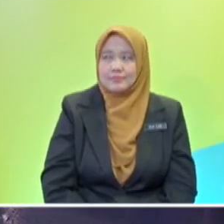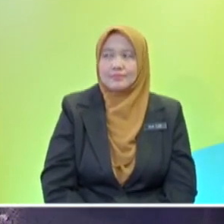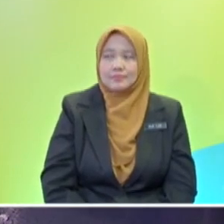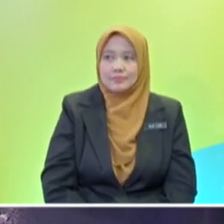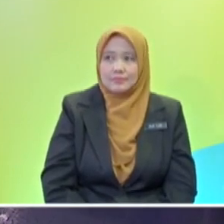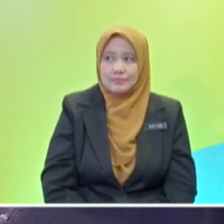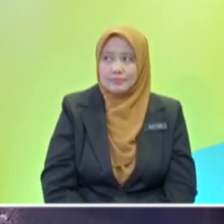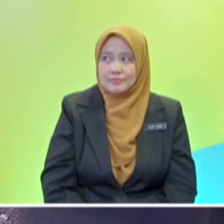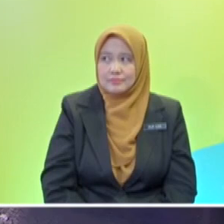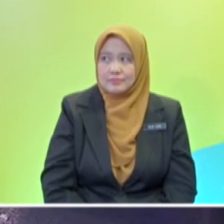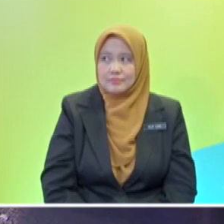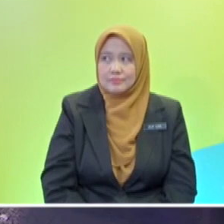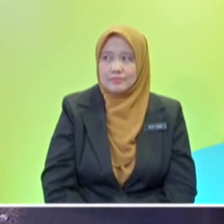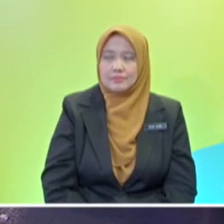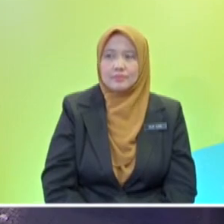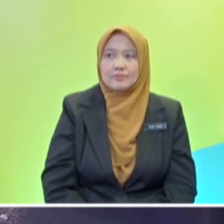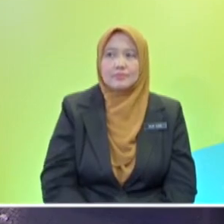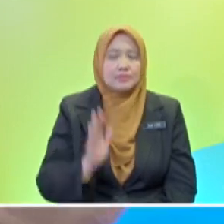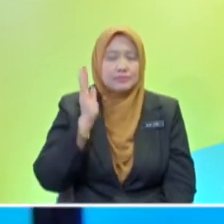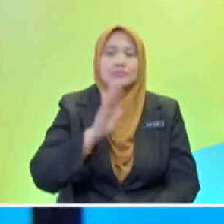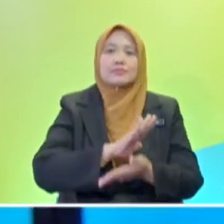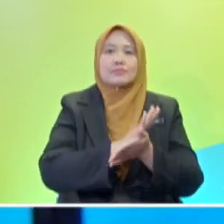ini udah jadi 12 cm